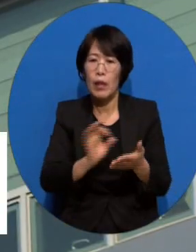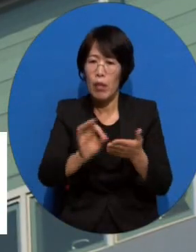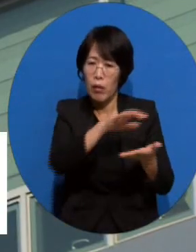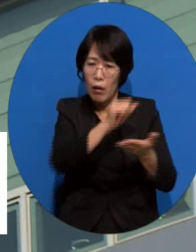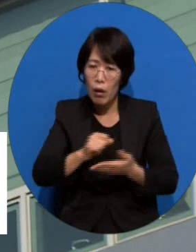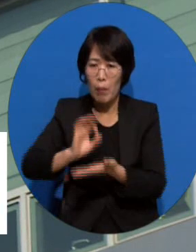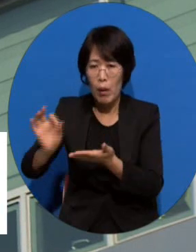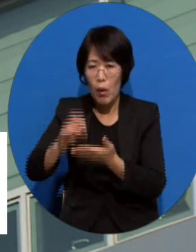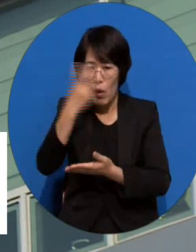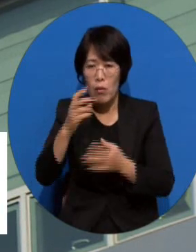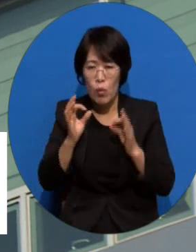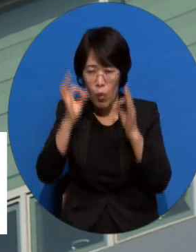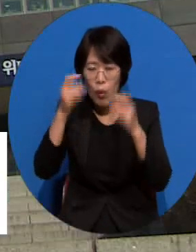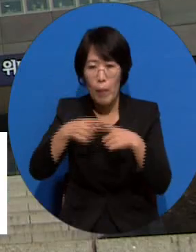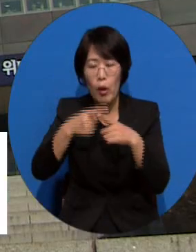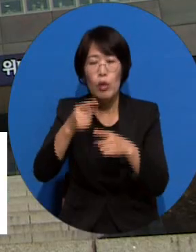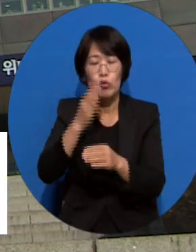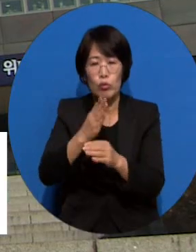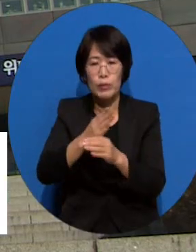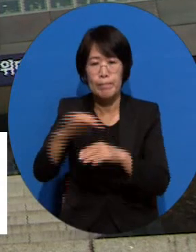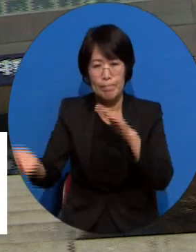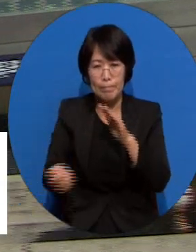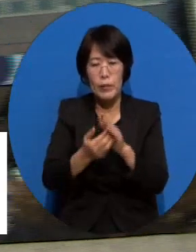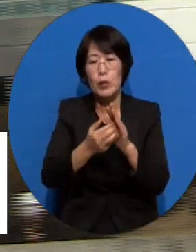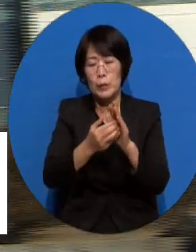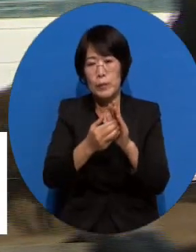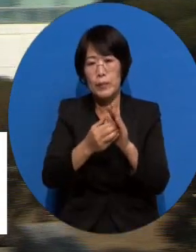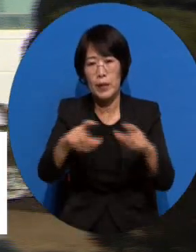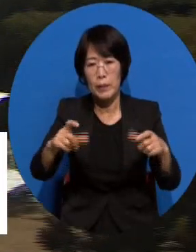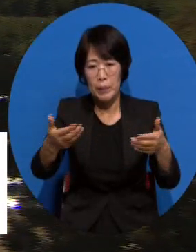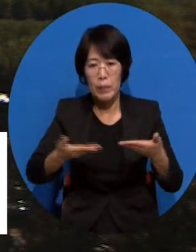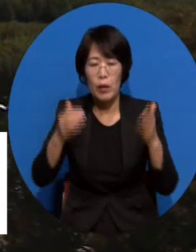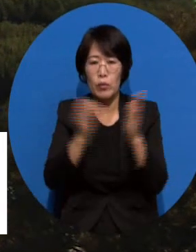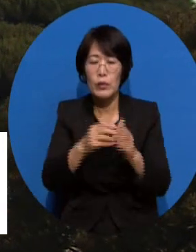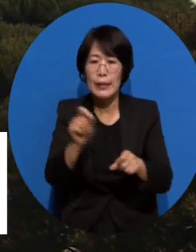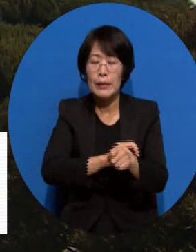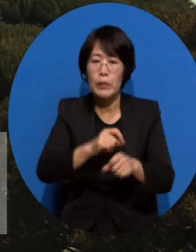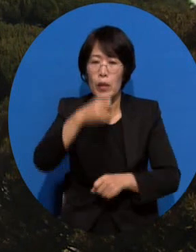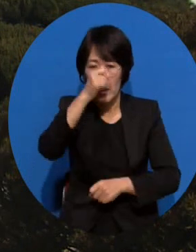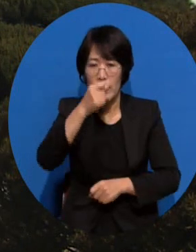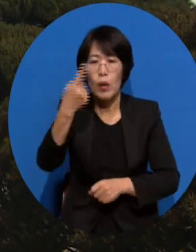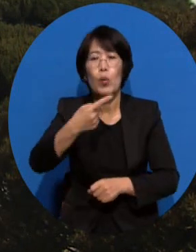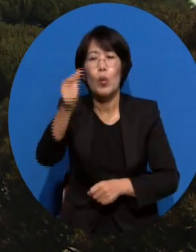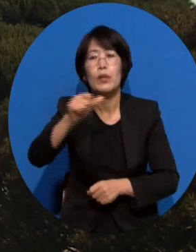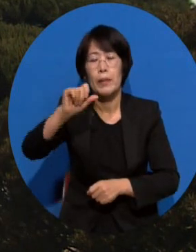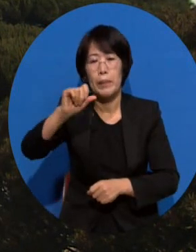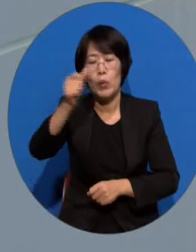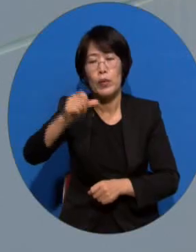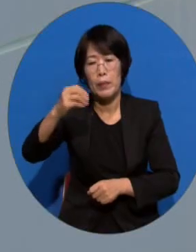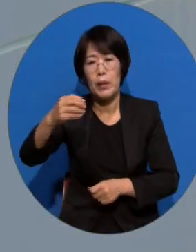재정 지출 관리의 노력들을 측정하는 평가에서 최고 등급을 받았고 특별 교부세 5천만 원을 받게 됐습니다.